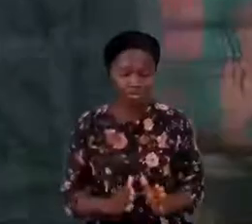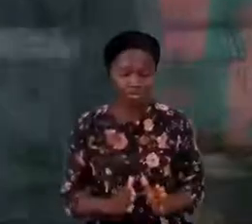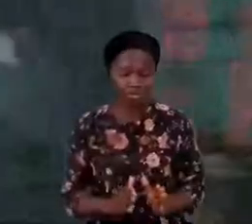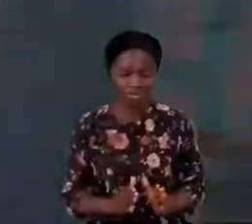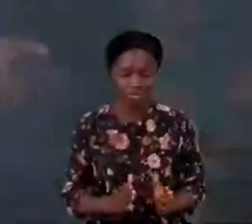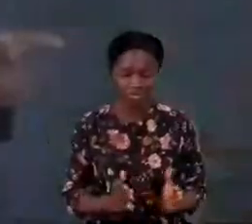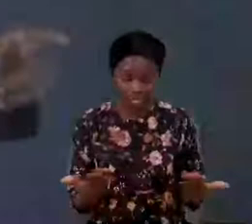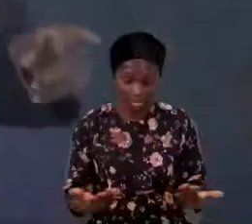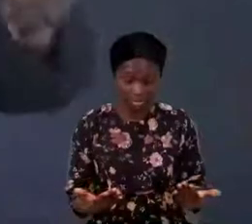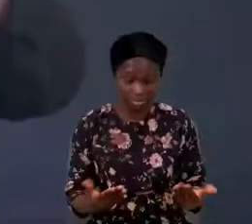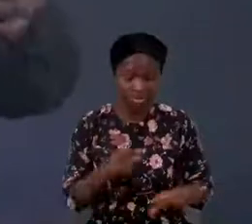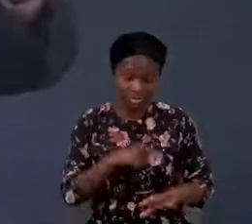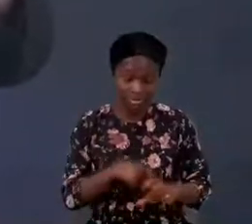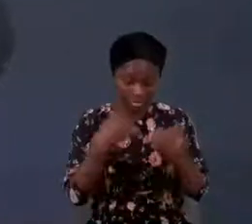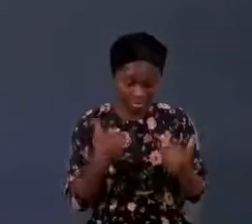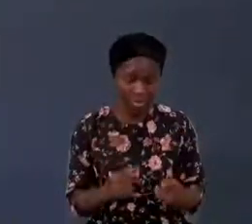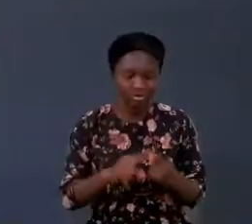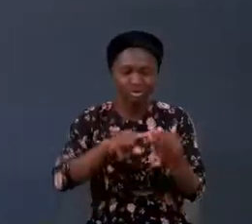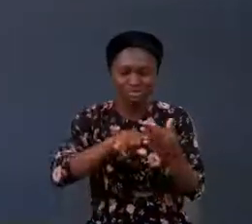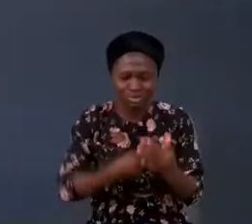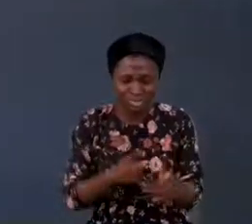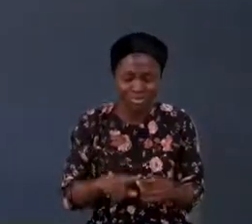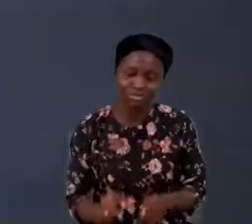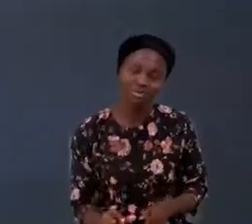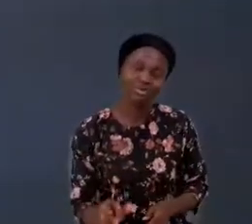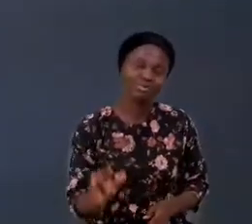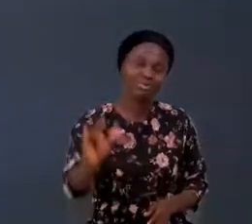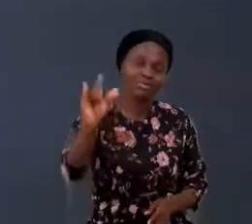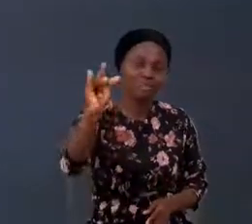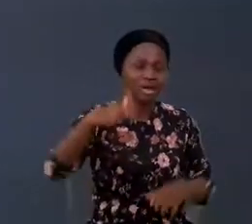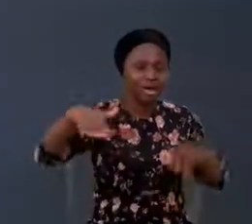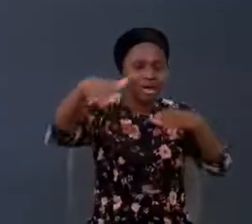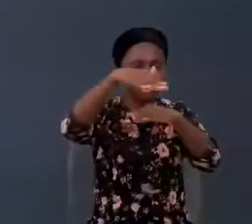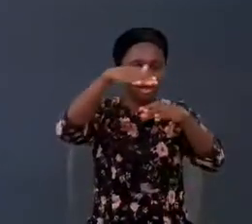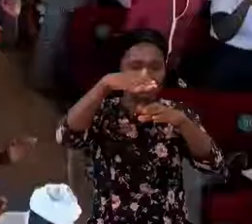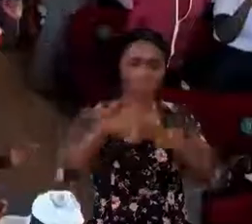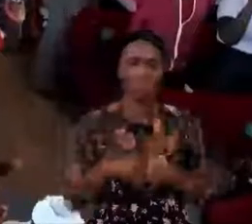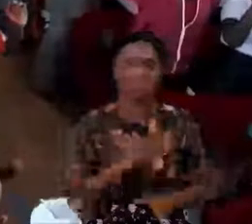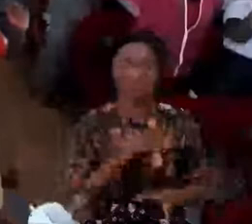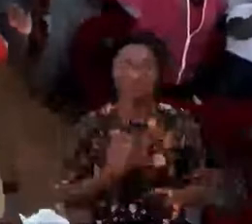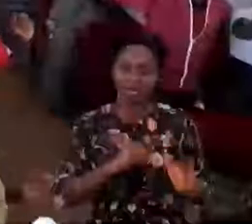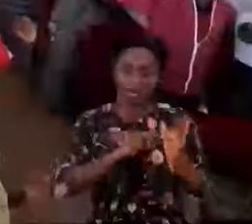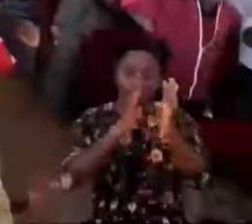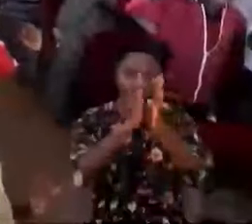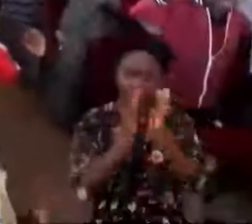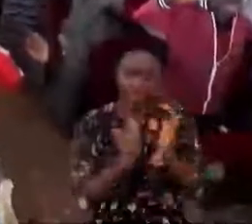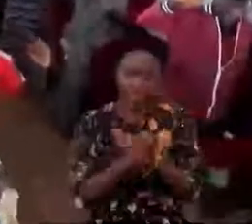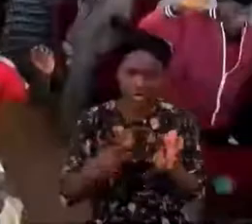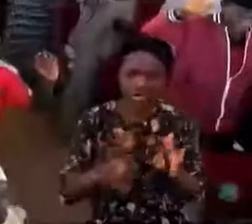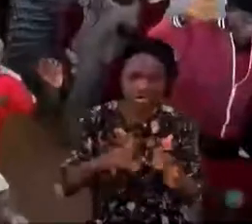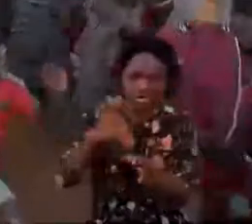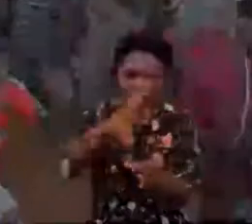l'envol. Et je prie que l'esprit de l'excellence pénètre la vie de